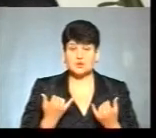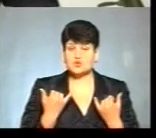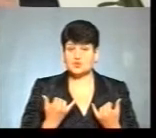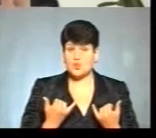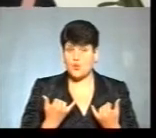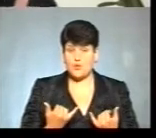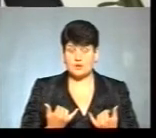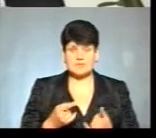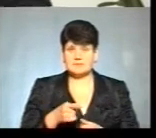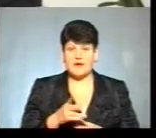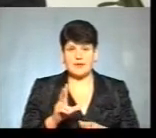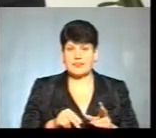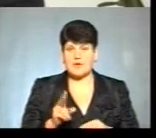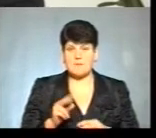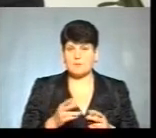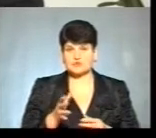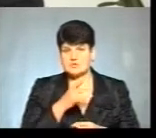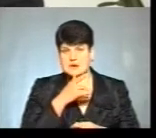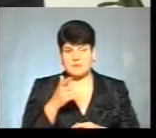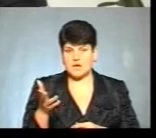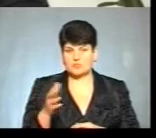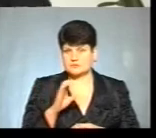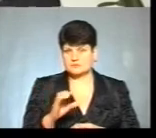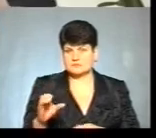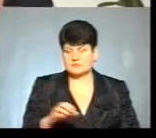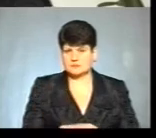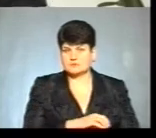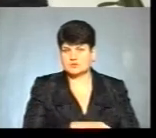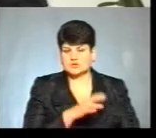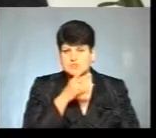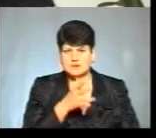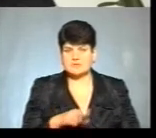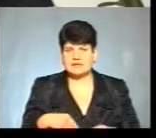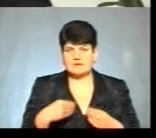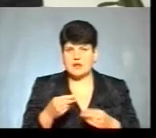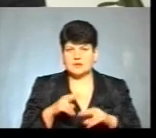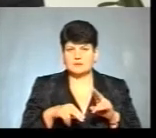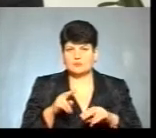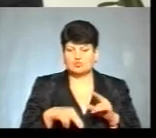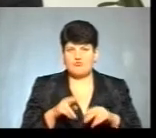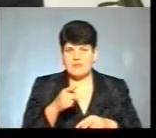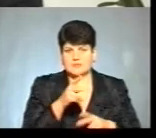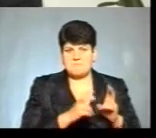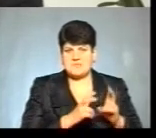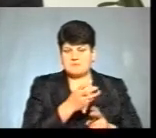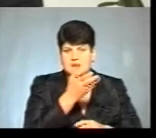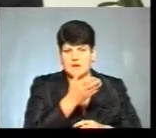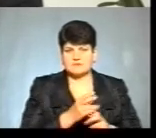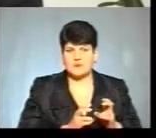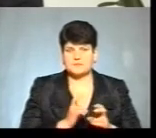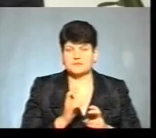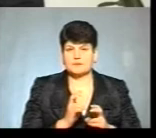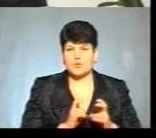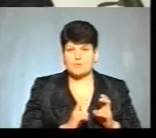сьогодні, ну, їм так не повезло за період радянського періоду, так? От не виносили їм там, не будували там підприємства колись промисловості на